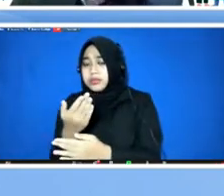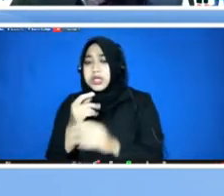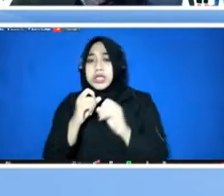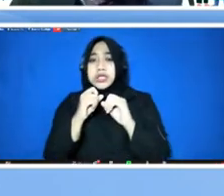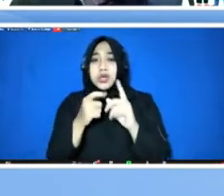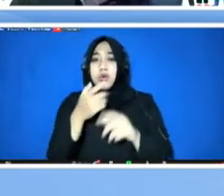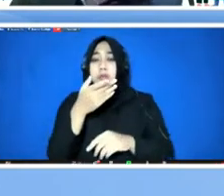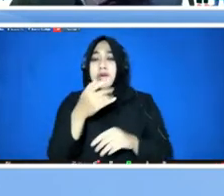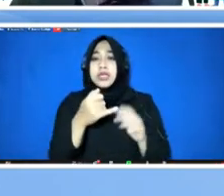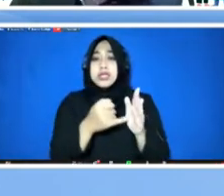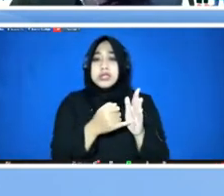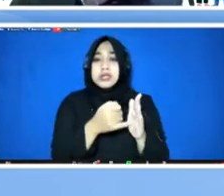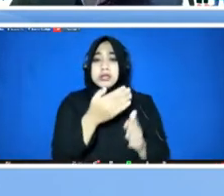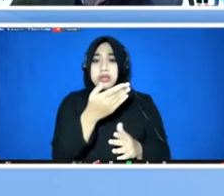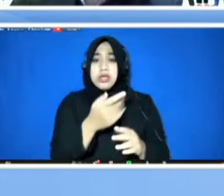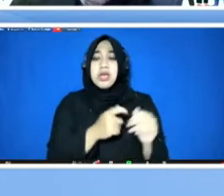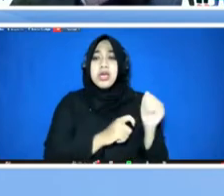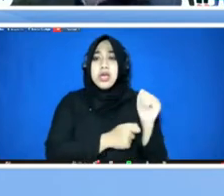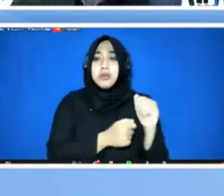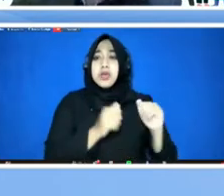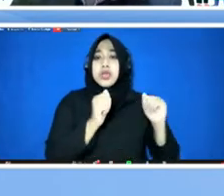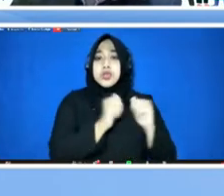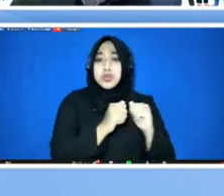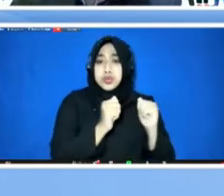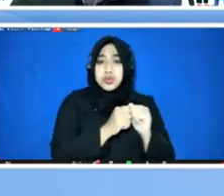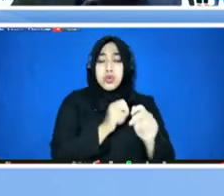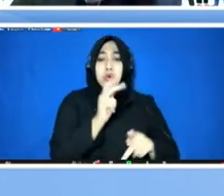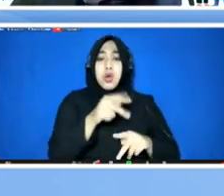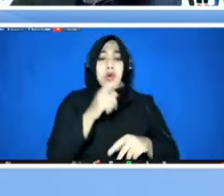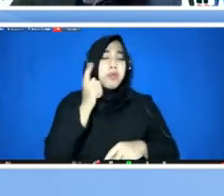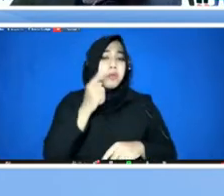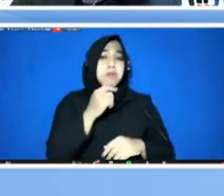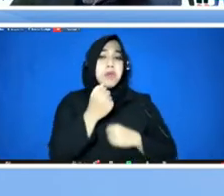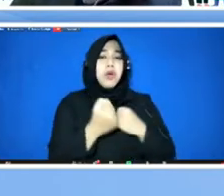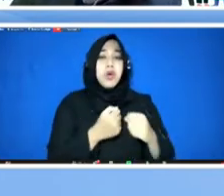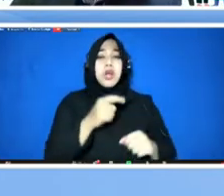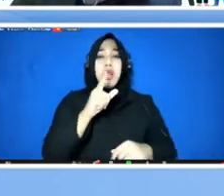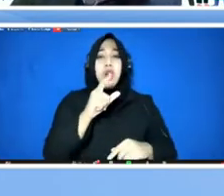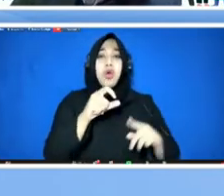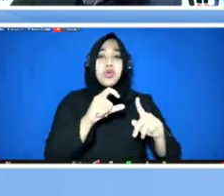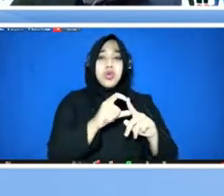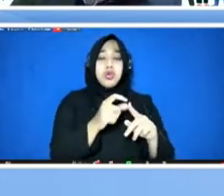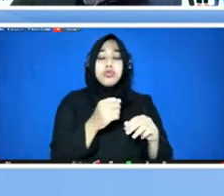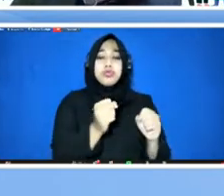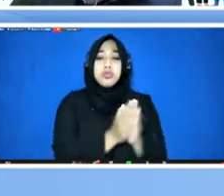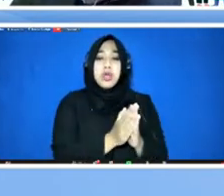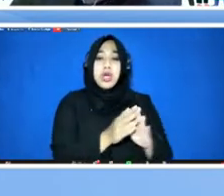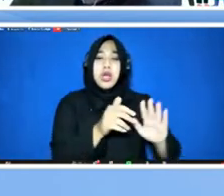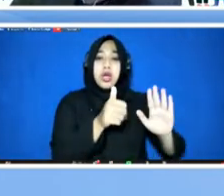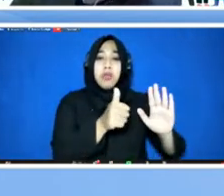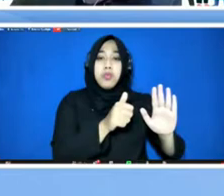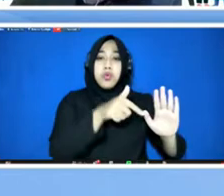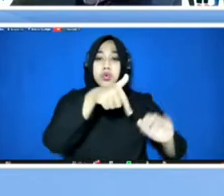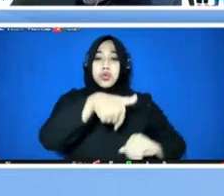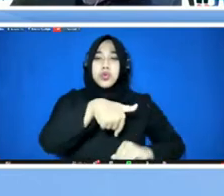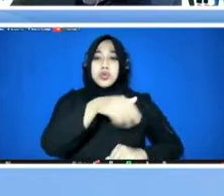esai, mayoritas responden setuju jika pemerintah melakukan lockdown. Ada sebanyak 67% dan